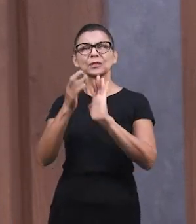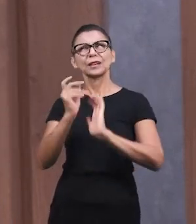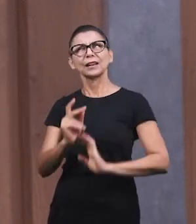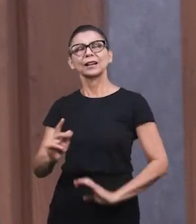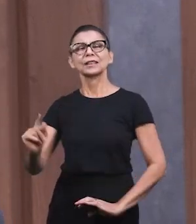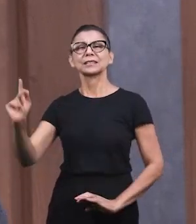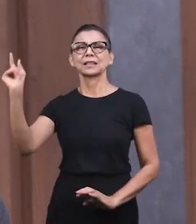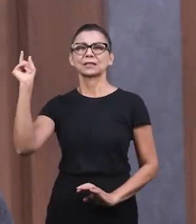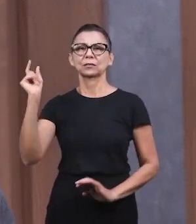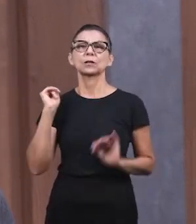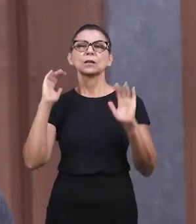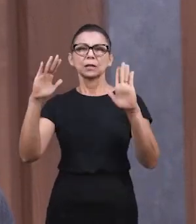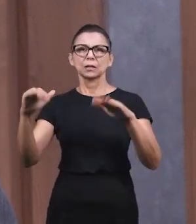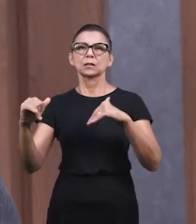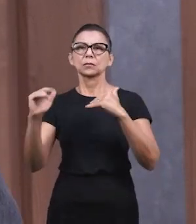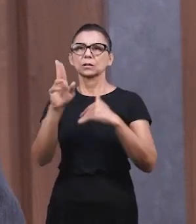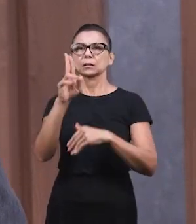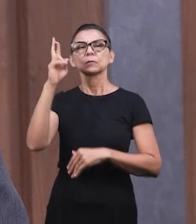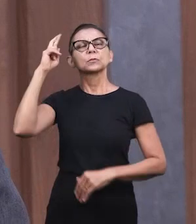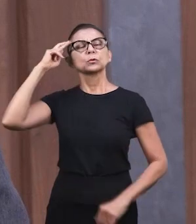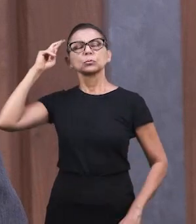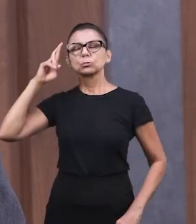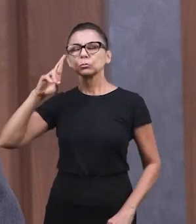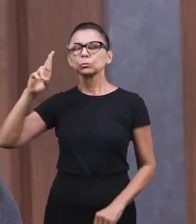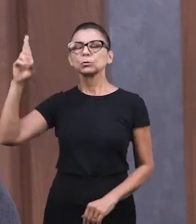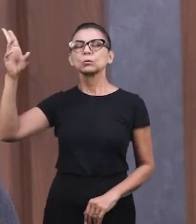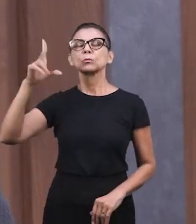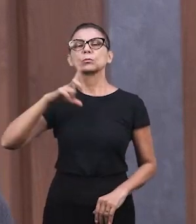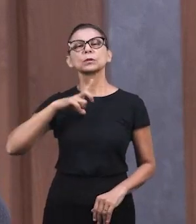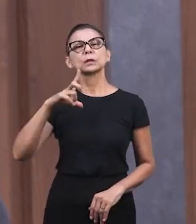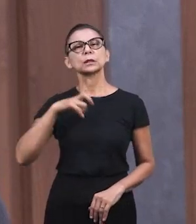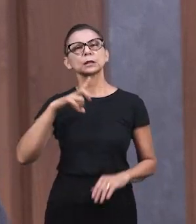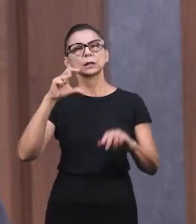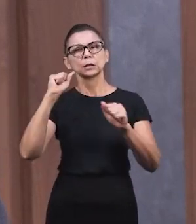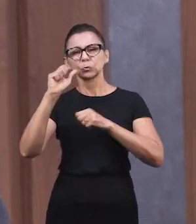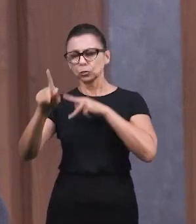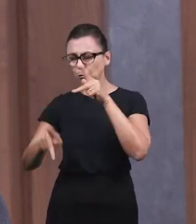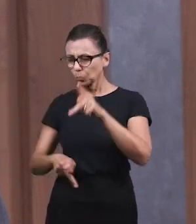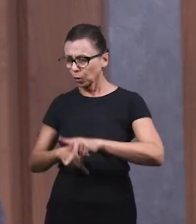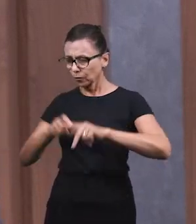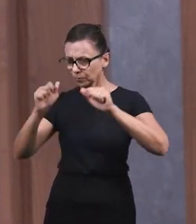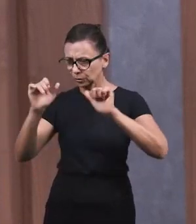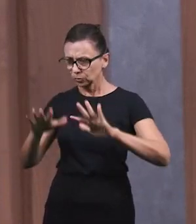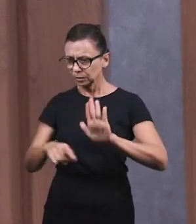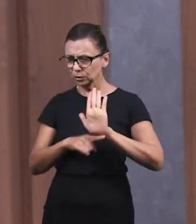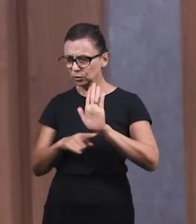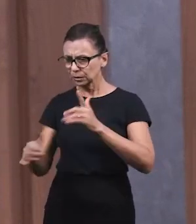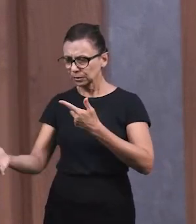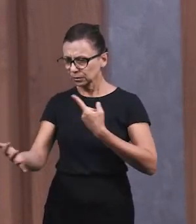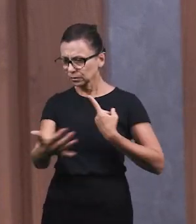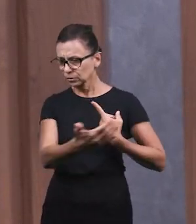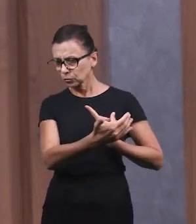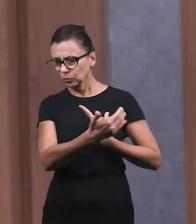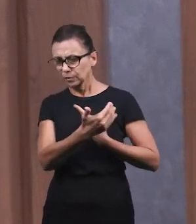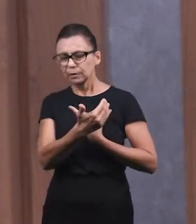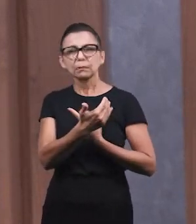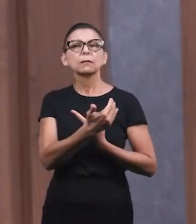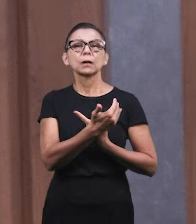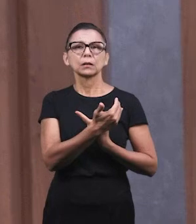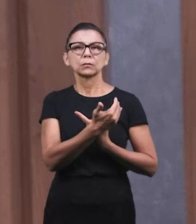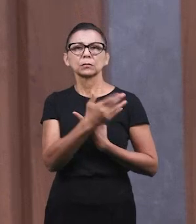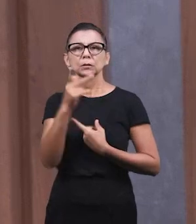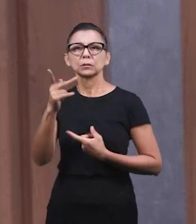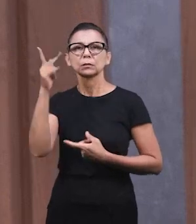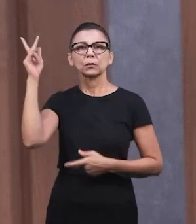участвовать в вечной хвале, вечном празднике. Да будет прославлено имя нашего Господа, который хранит свою церковь,